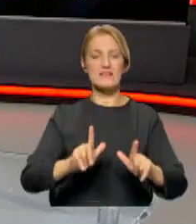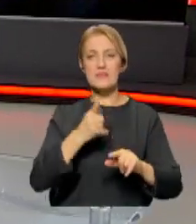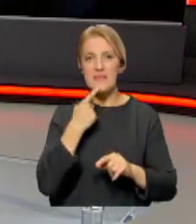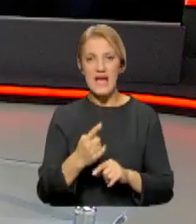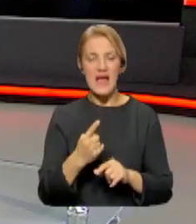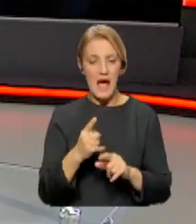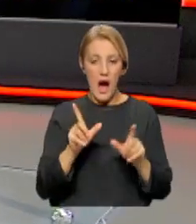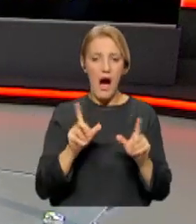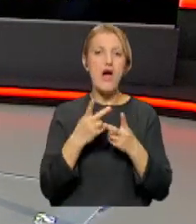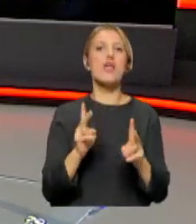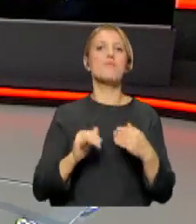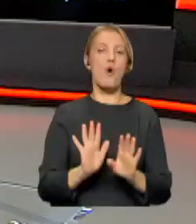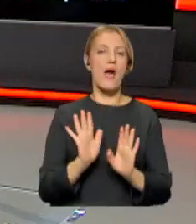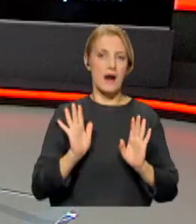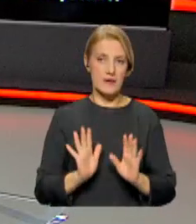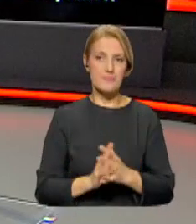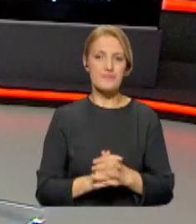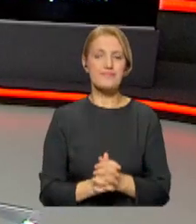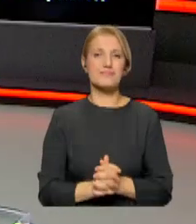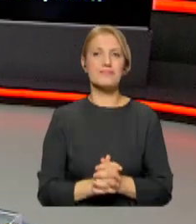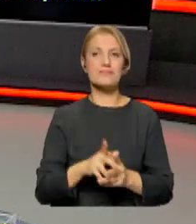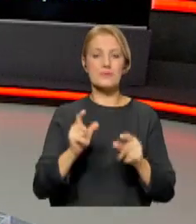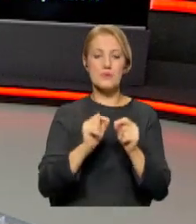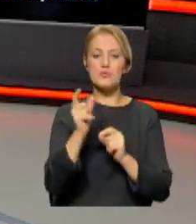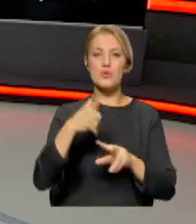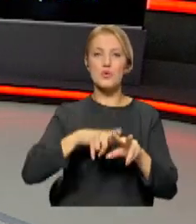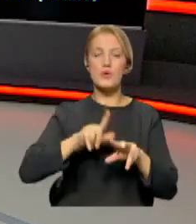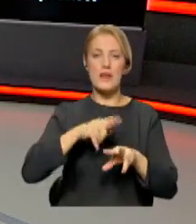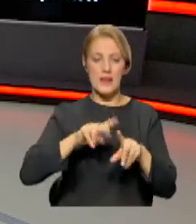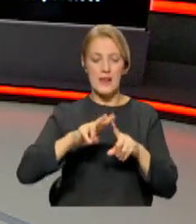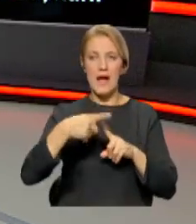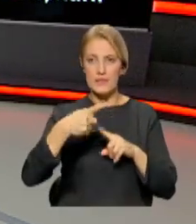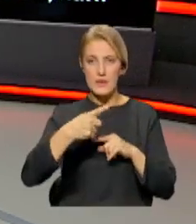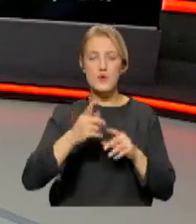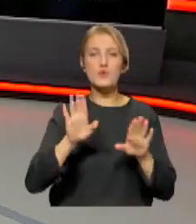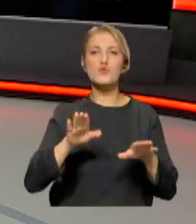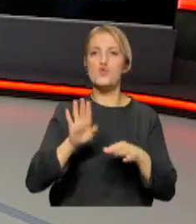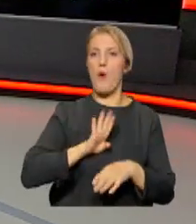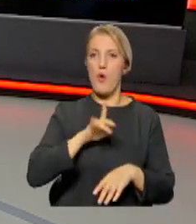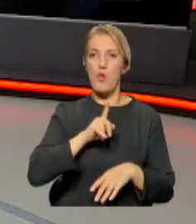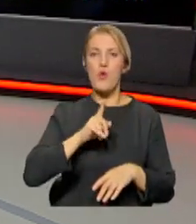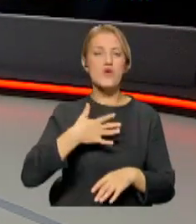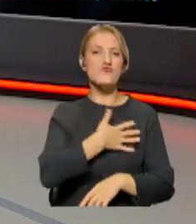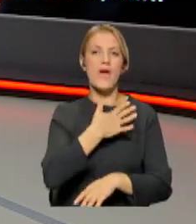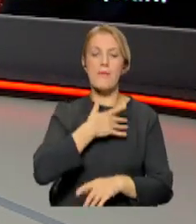açıklamıyorlar falan ya şimdi Bülent kuşoğlu CHP Genel Başkan Yardımcısı